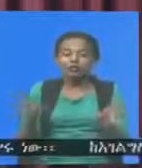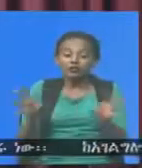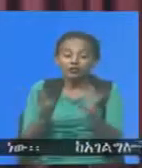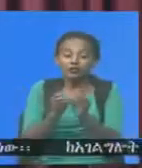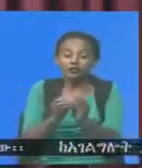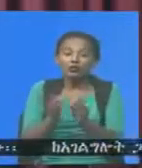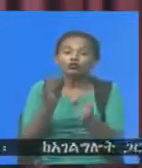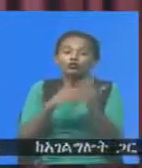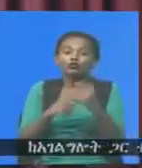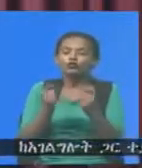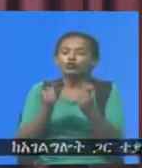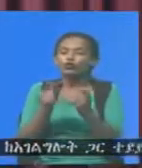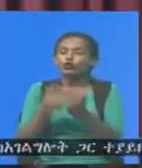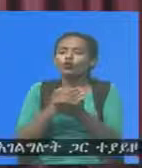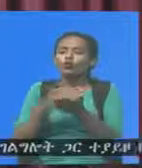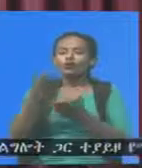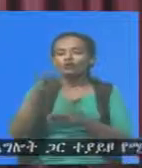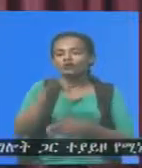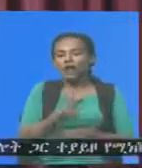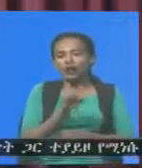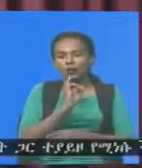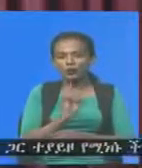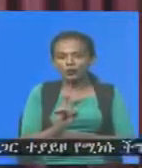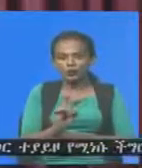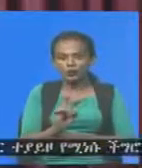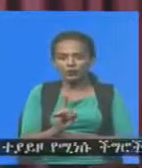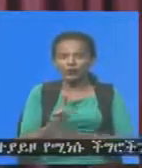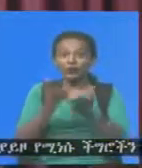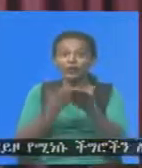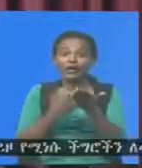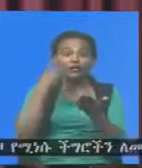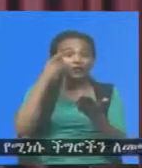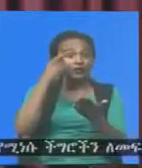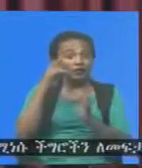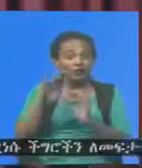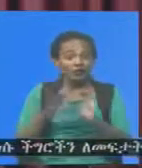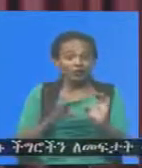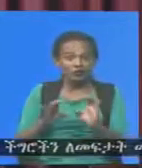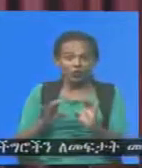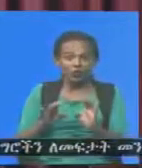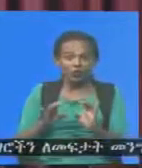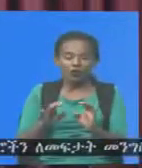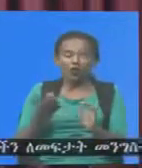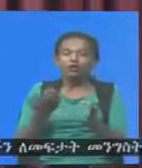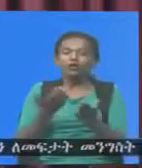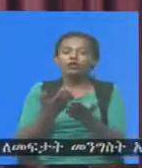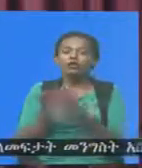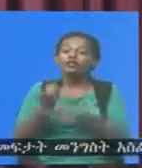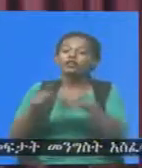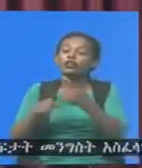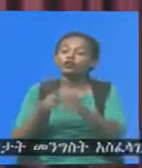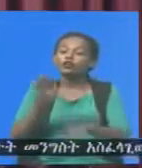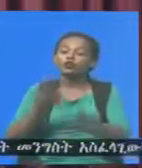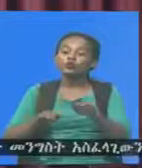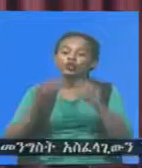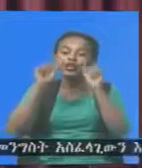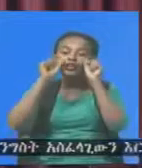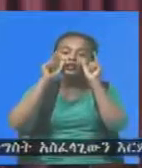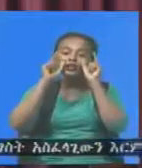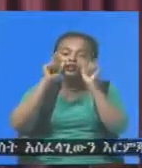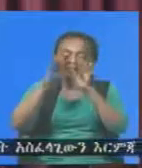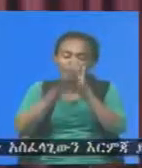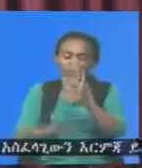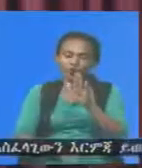መቀረፍ ስላለበት ጭምር ነው። ይህን ታሳቢ አድርጎ የተሄደውን እርምጃ ያደነቁ